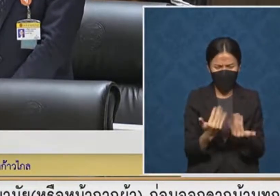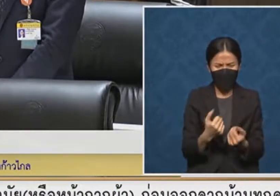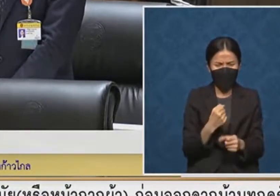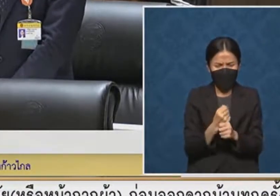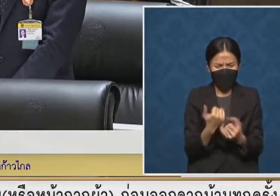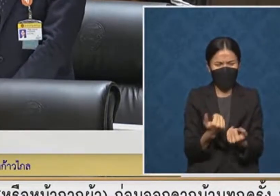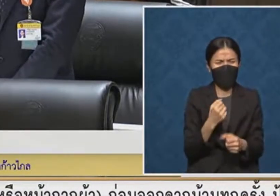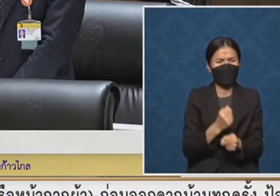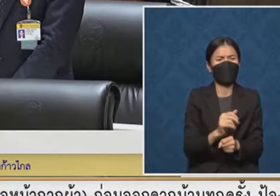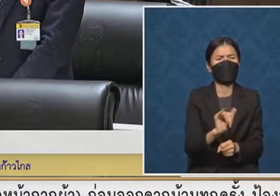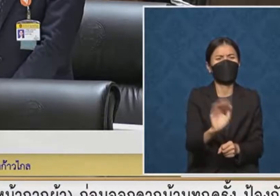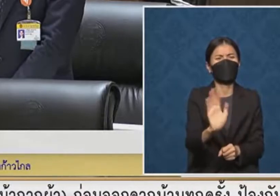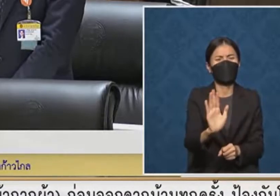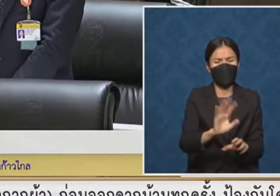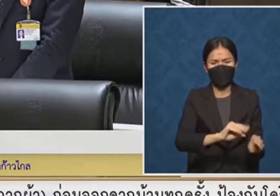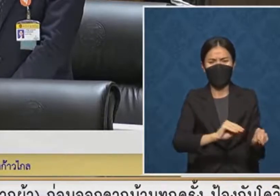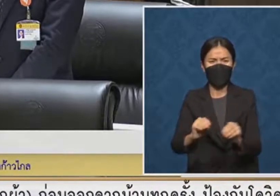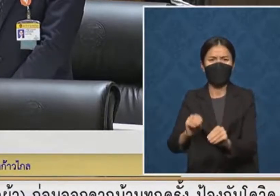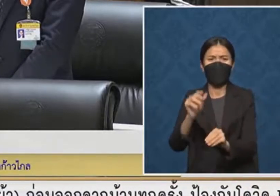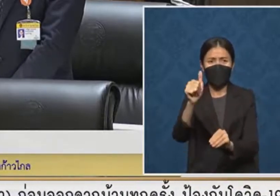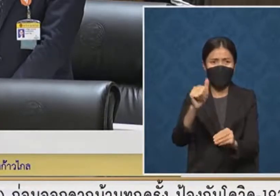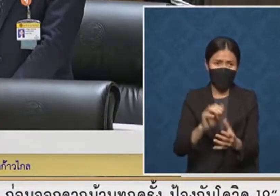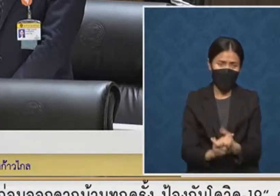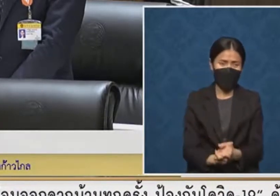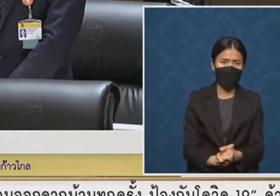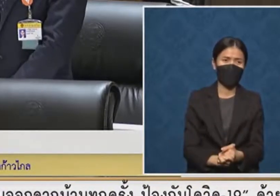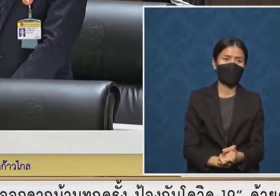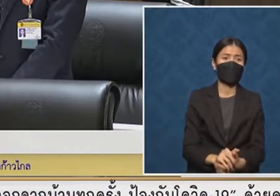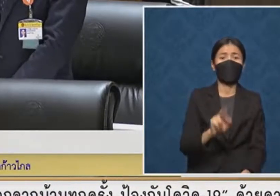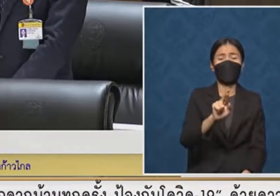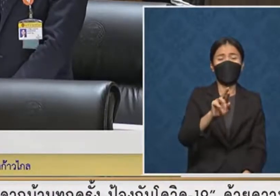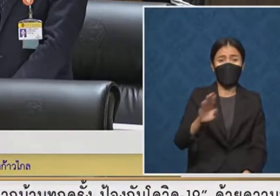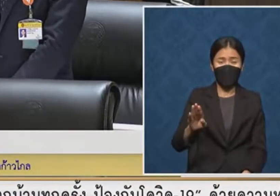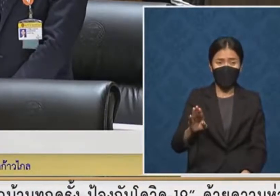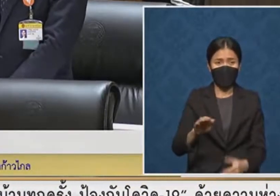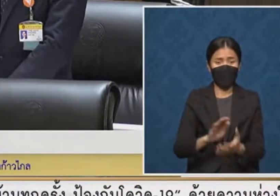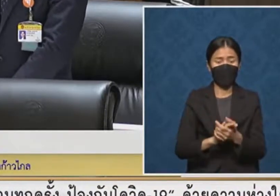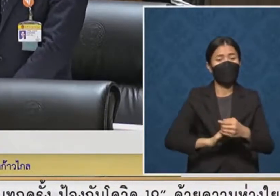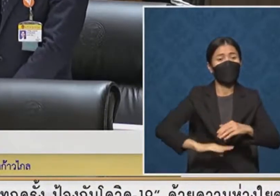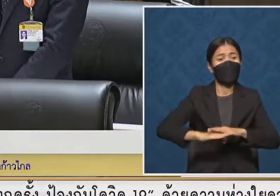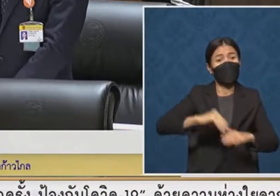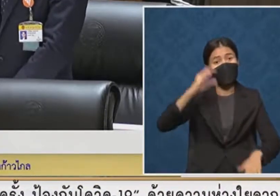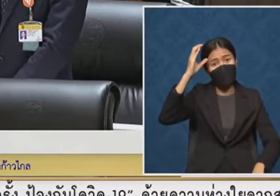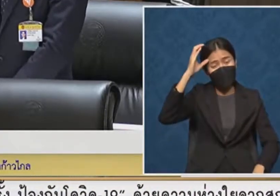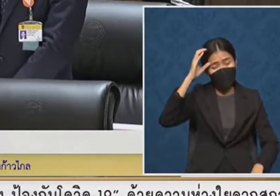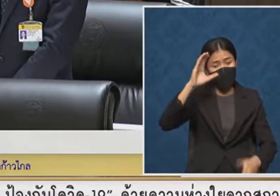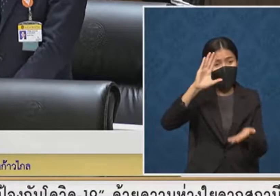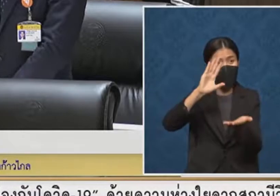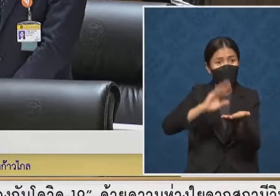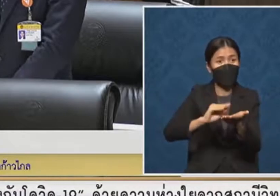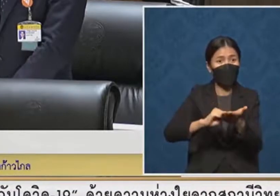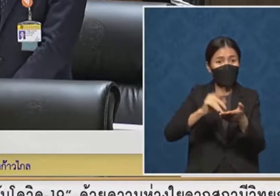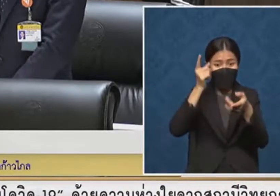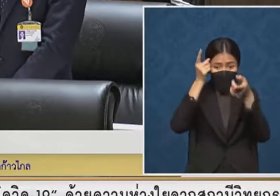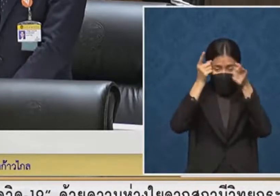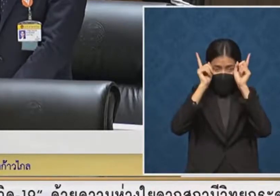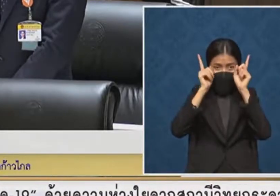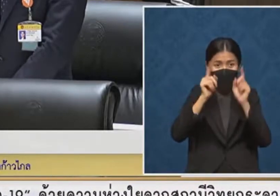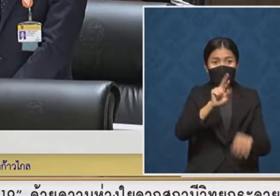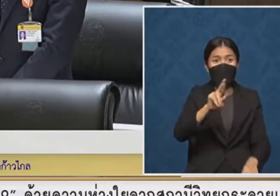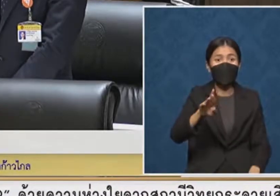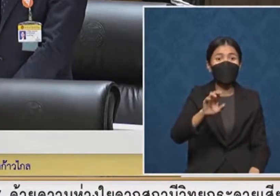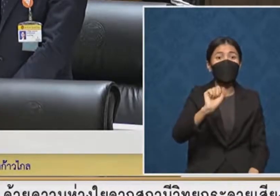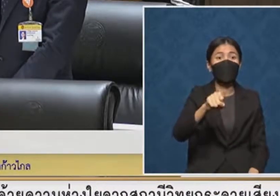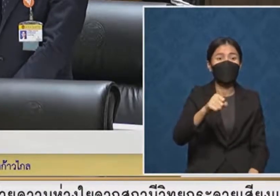wellness ธาเบีนทางอัดอน อย่างก็อย่ใหเปภาละ ขประชายช spit